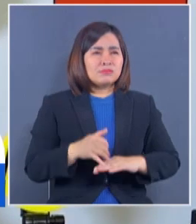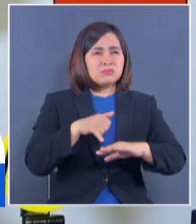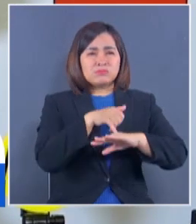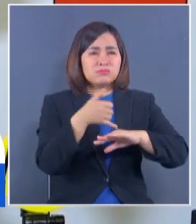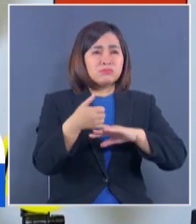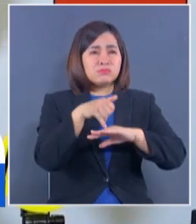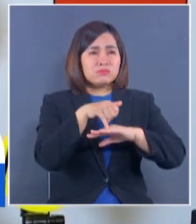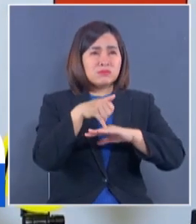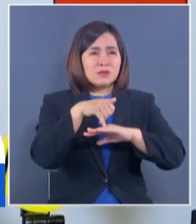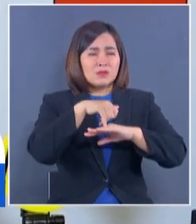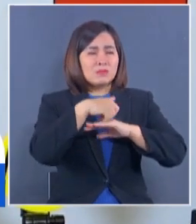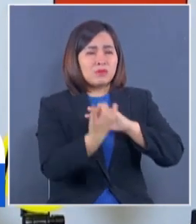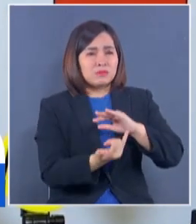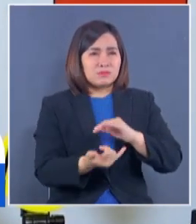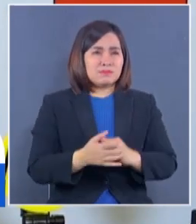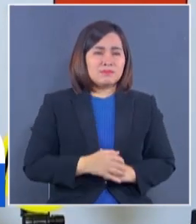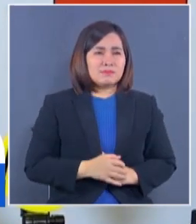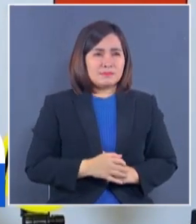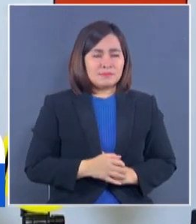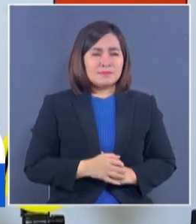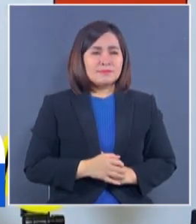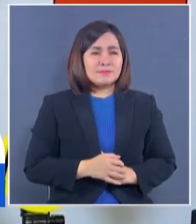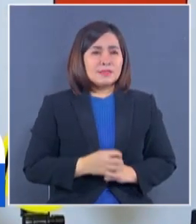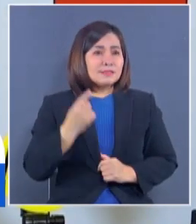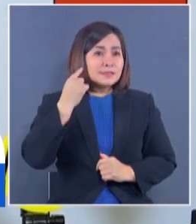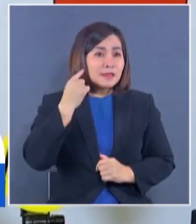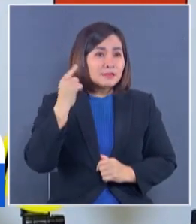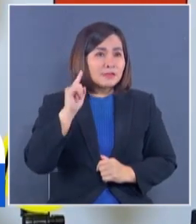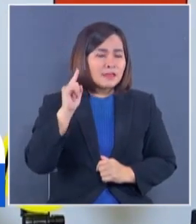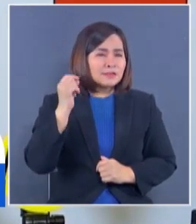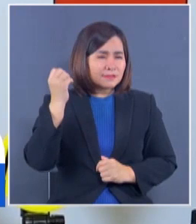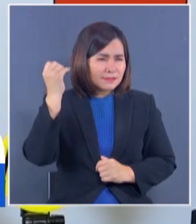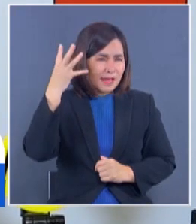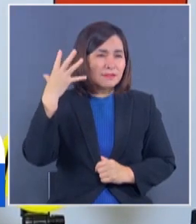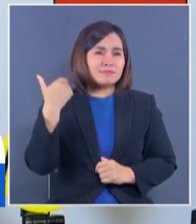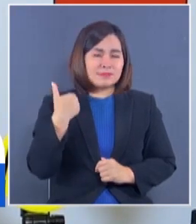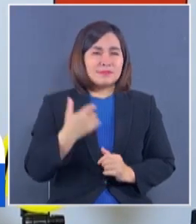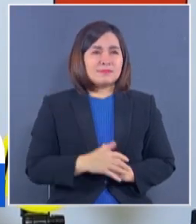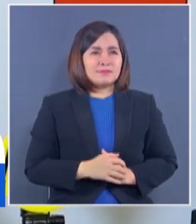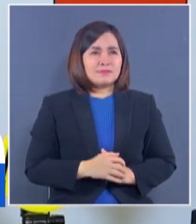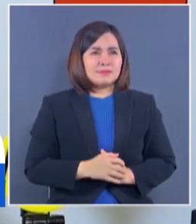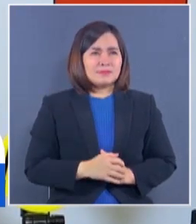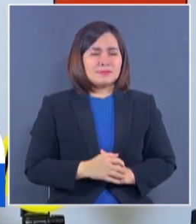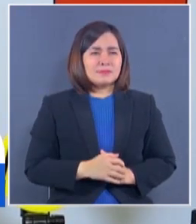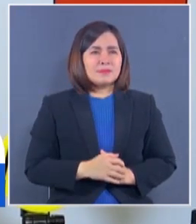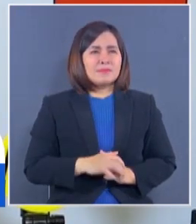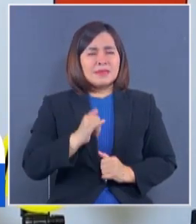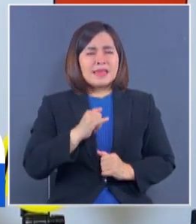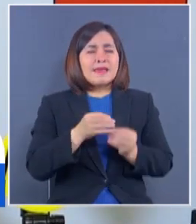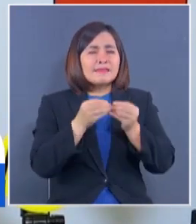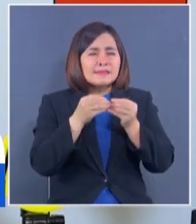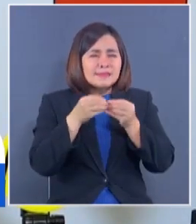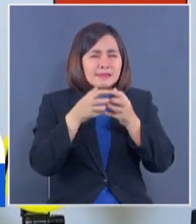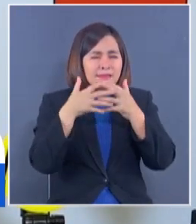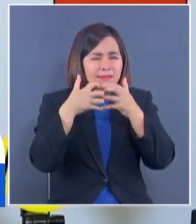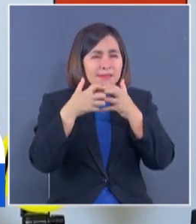ดันคลิกก็เลยเขาบอกเขาได้ยินเสียงเลยเปี๊ยกในหัวแต่ใจยังคิดว่าอาจจะกระดูกแตกอ